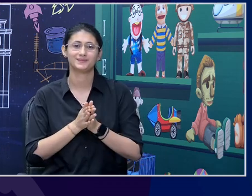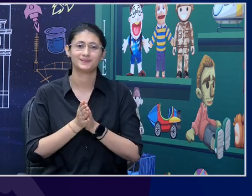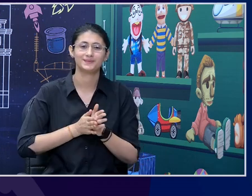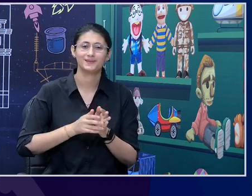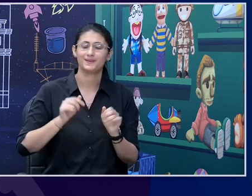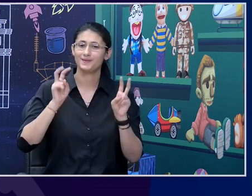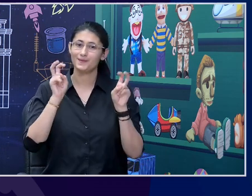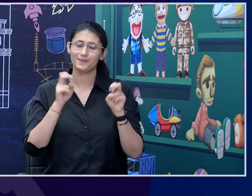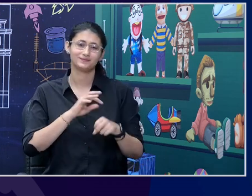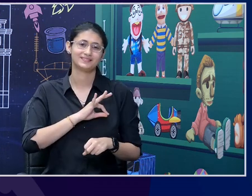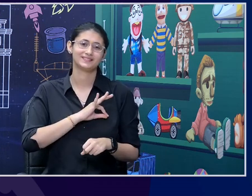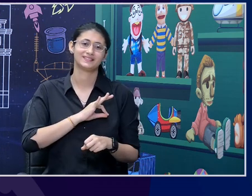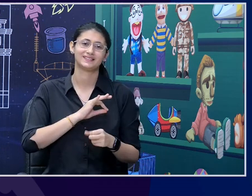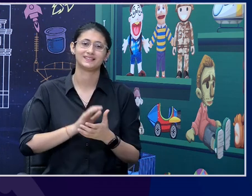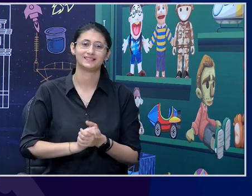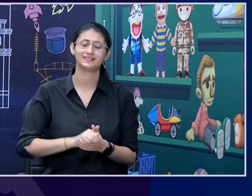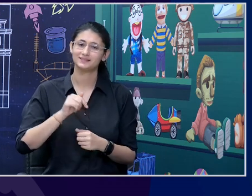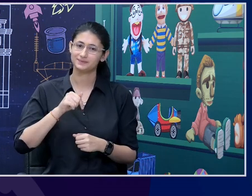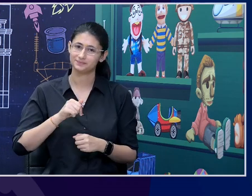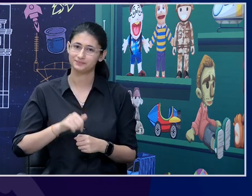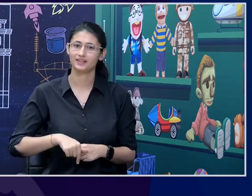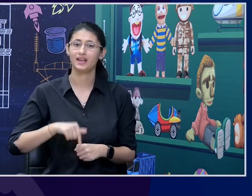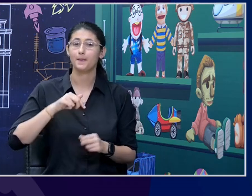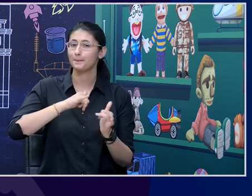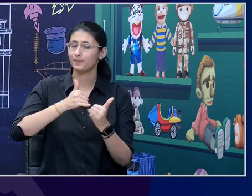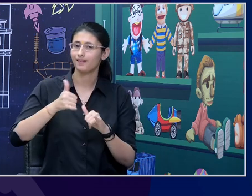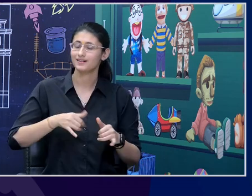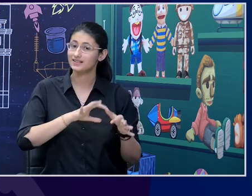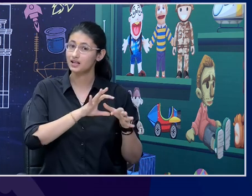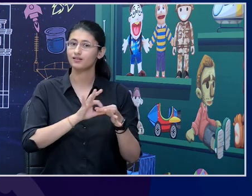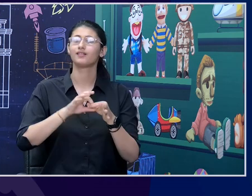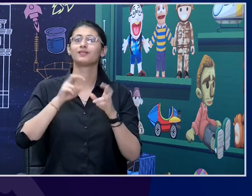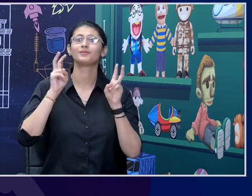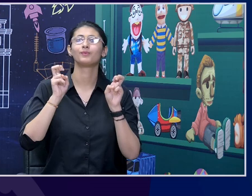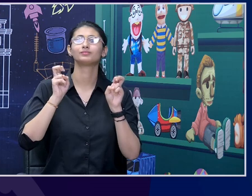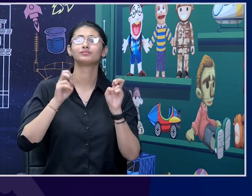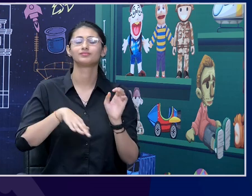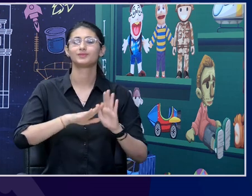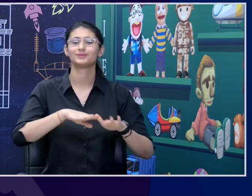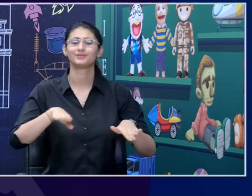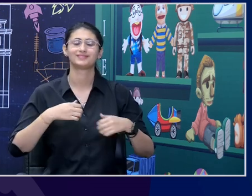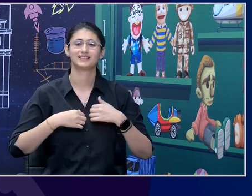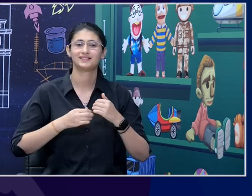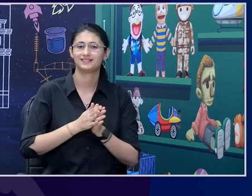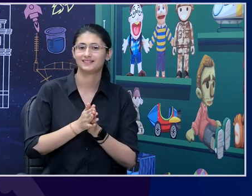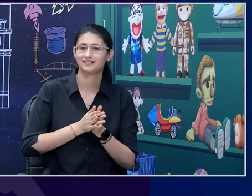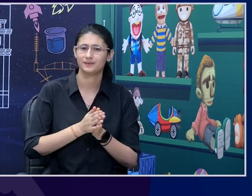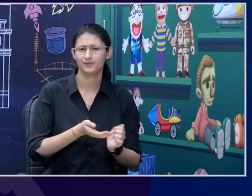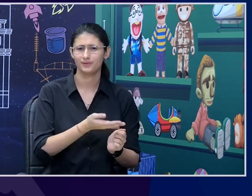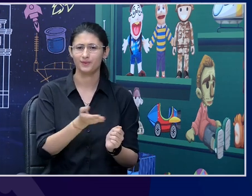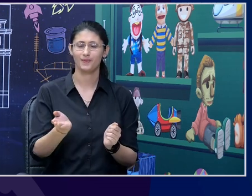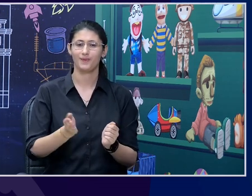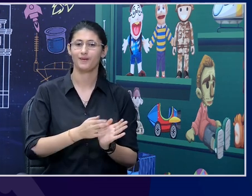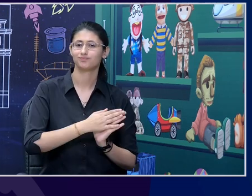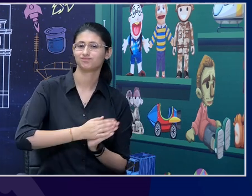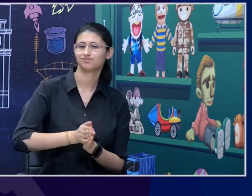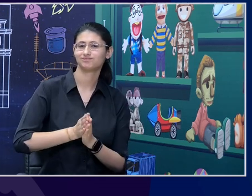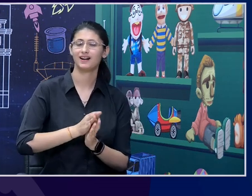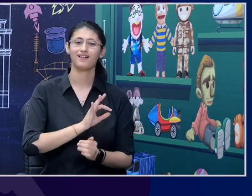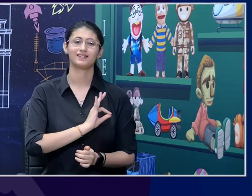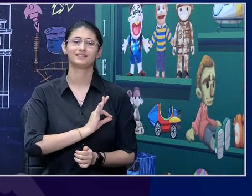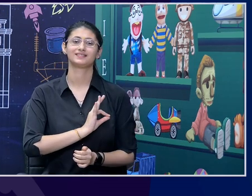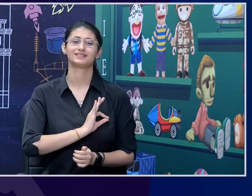लेते हैं क्योंकि बच्चों से जुड़ी हुई बात है गेंद और बल्ला और लगभग सभी बच्चे गेंद और बल्ले से खेलते हैं कक्षा एक के